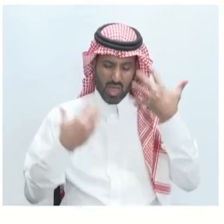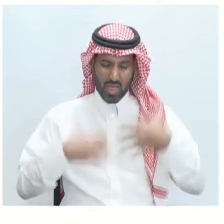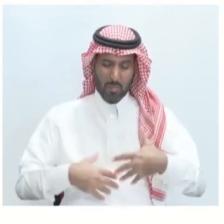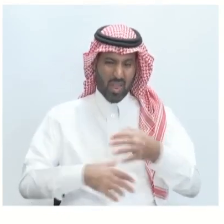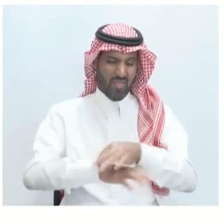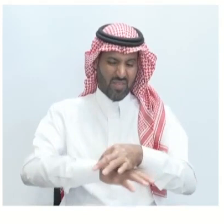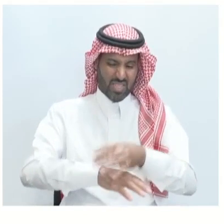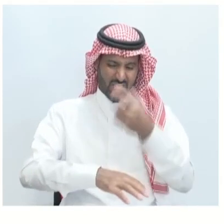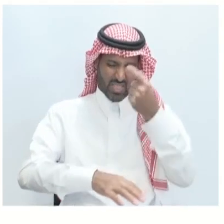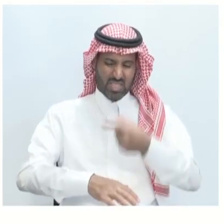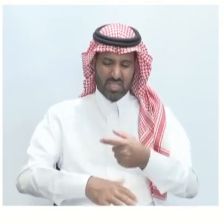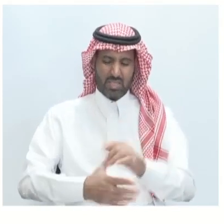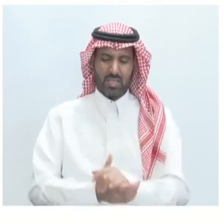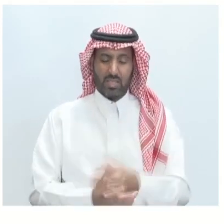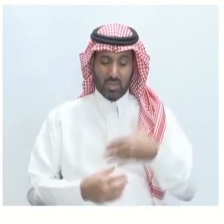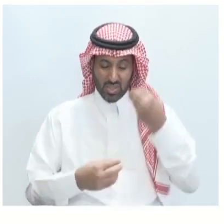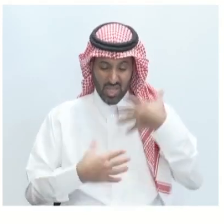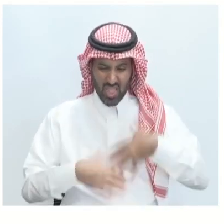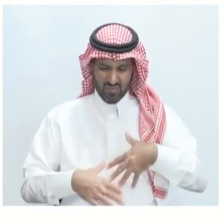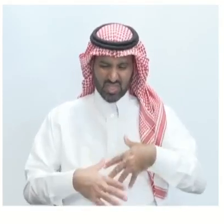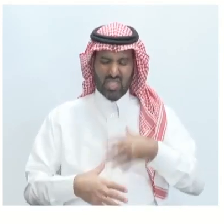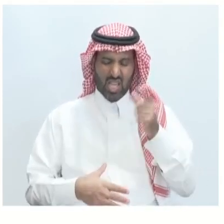بعض الامراض النفسيه